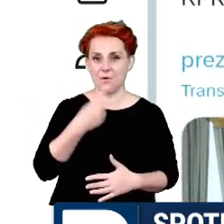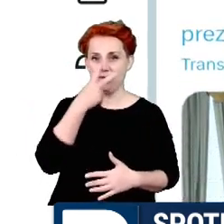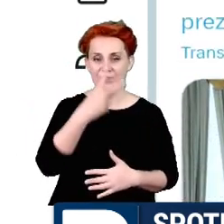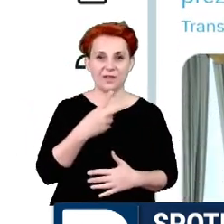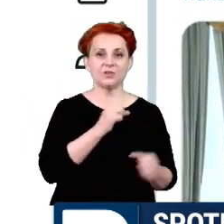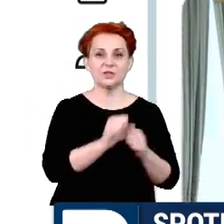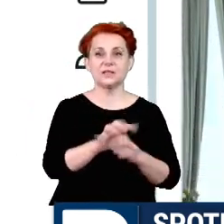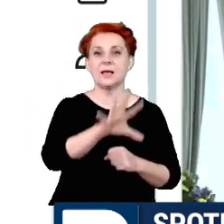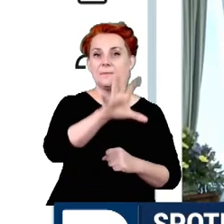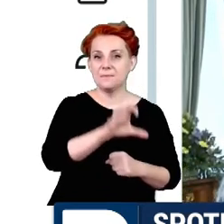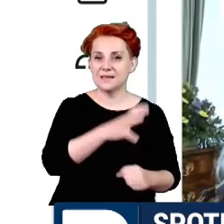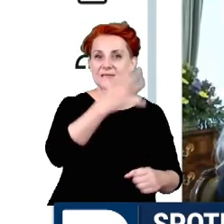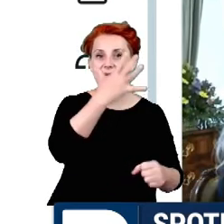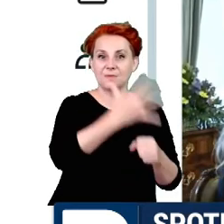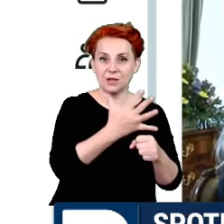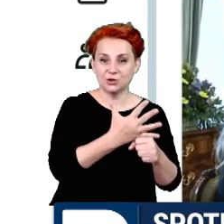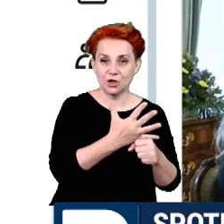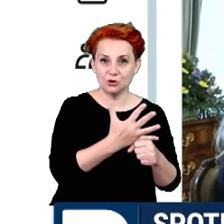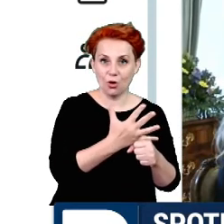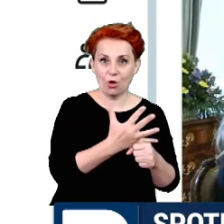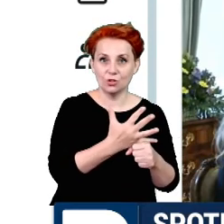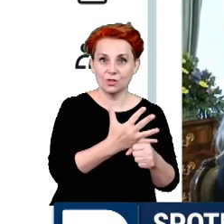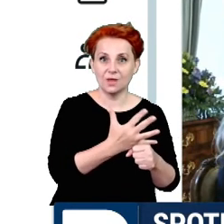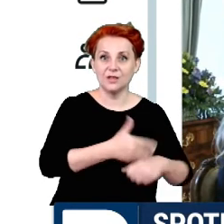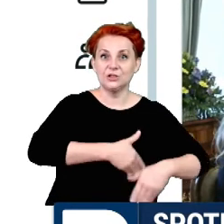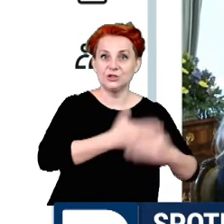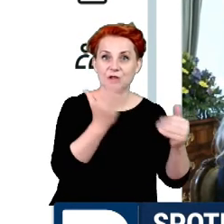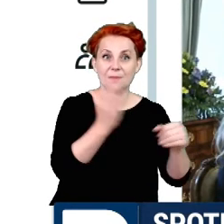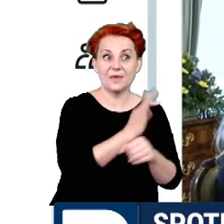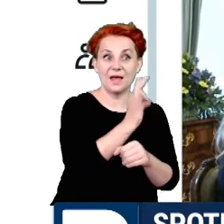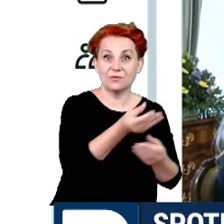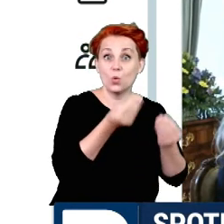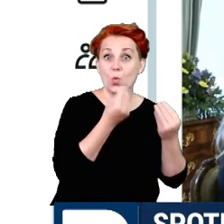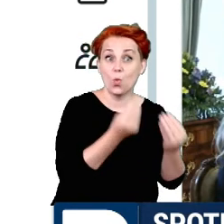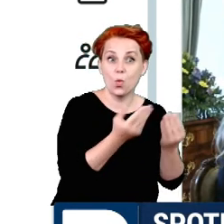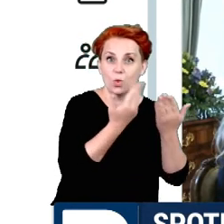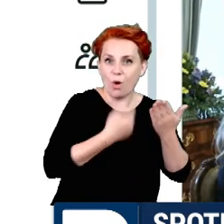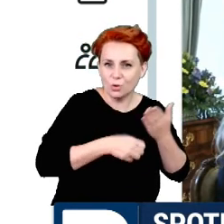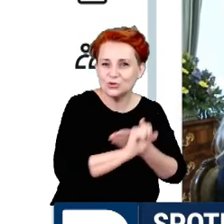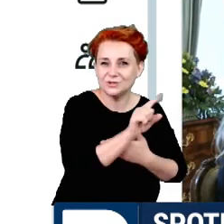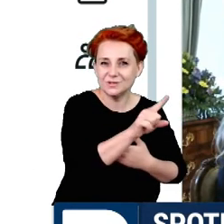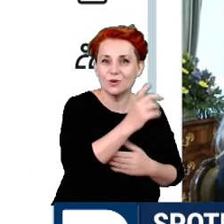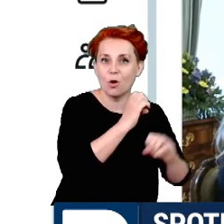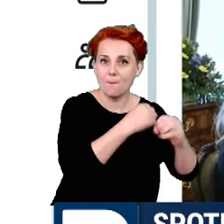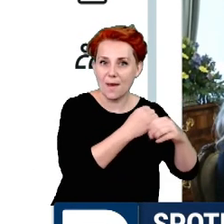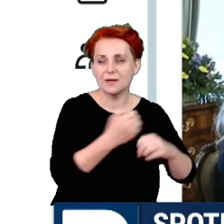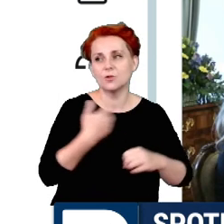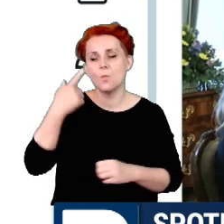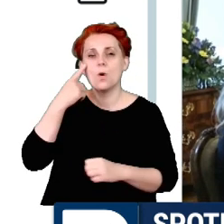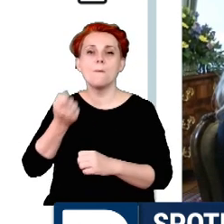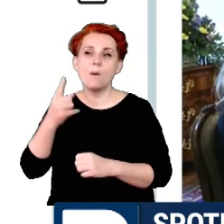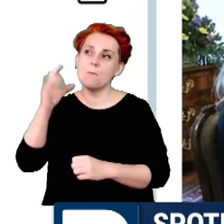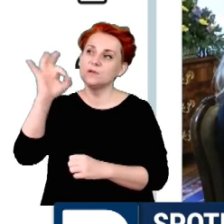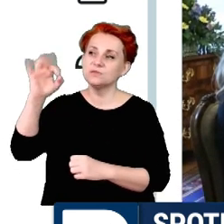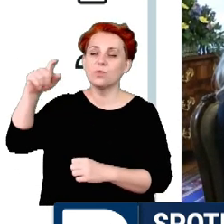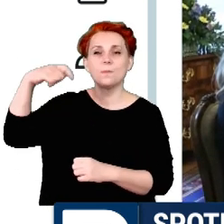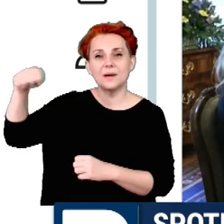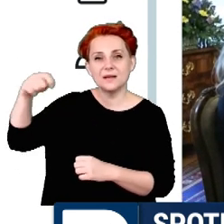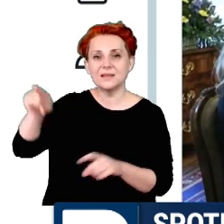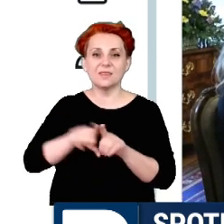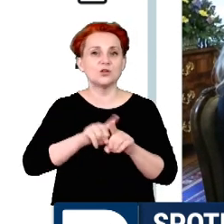rok od urodzin Mikołaja Kopernika i pojawiła się koncepcja dyskutowana pomiędzy panem prezydentem, Ministerstwem